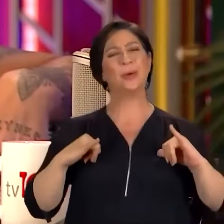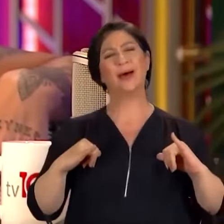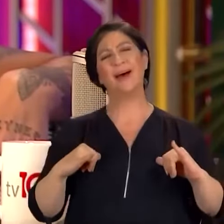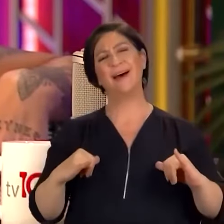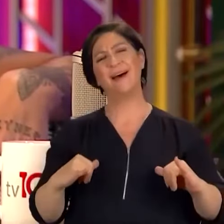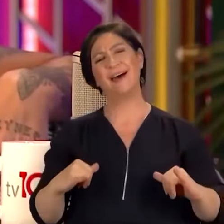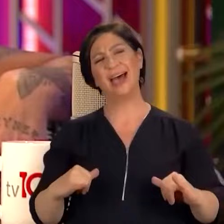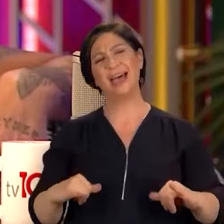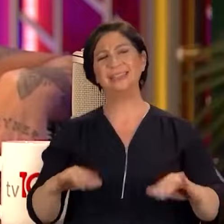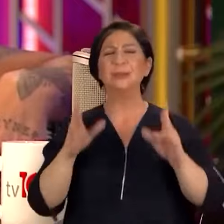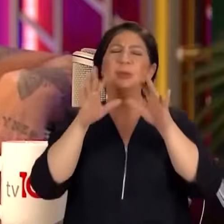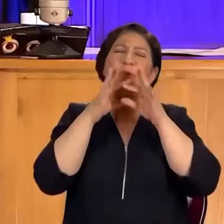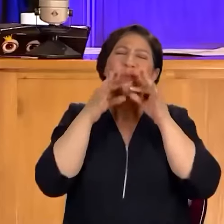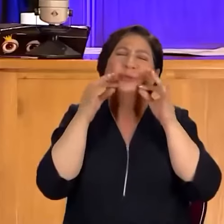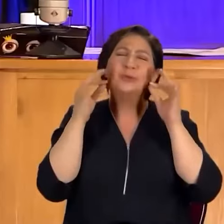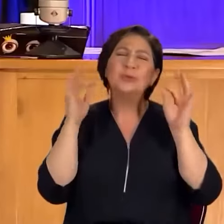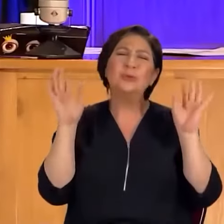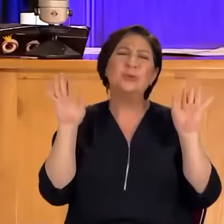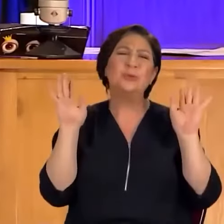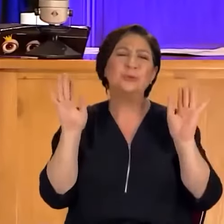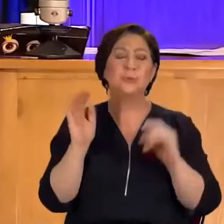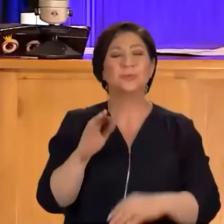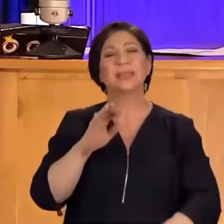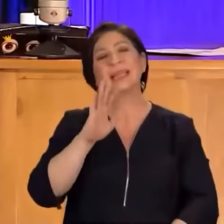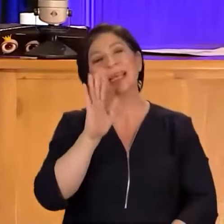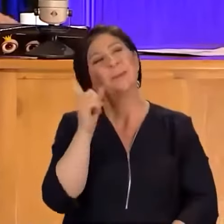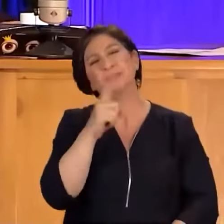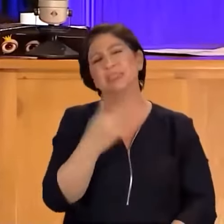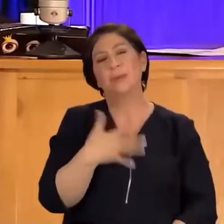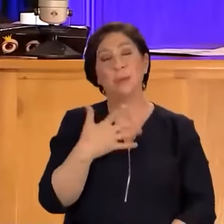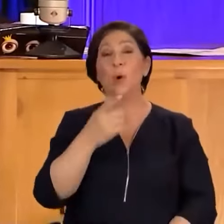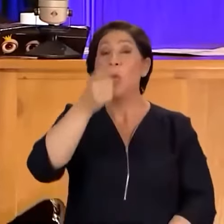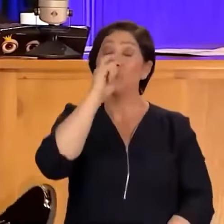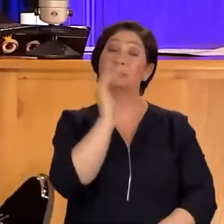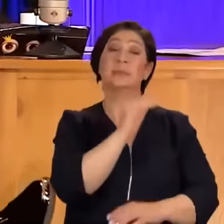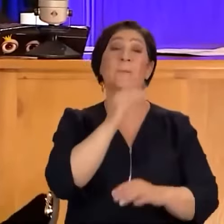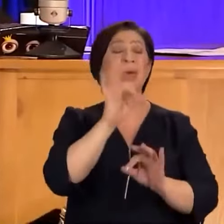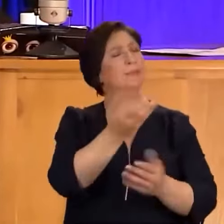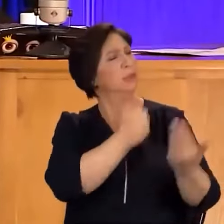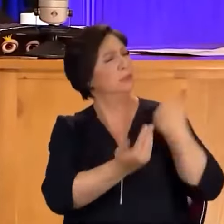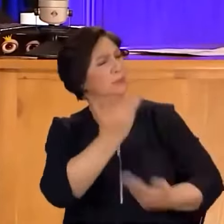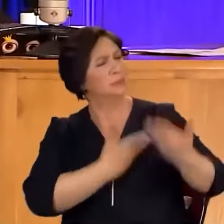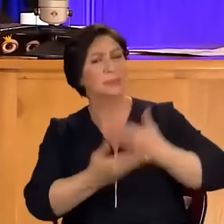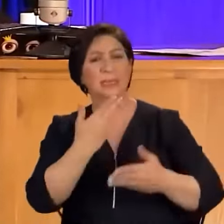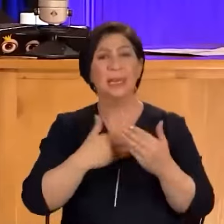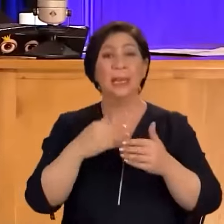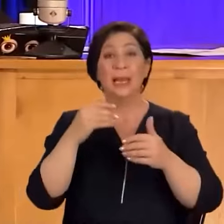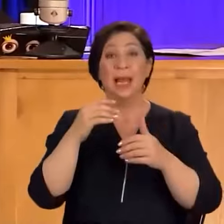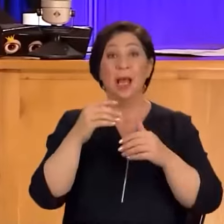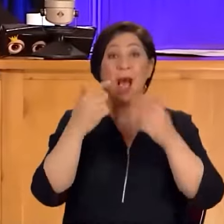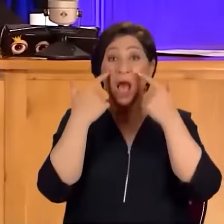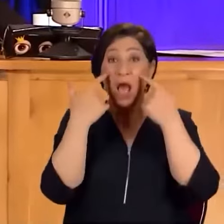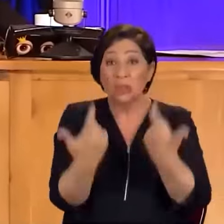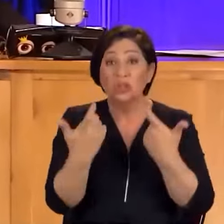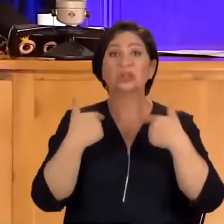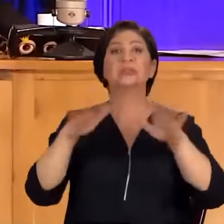vicdanen o kadar rahat ve huzurluyum ki herhalde bana başka bir şey de istemem. Bana yani sürekli şundan bahsediyorsun. Bir kere açgözlü